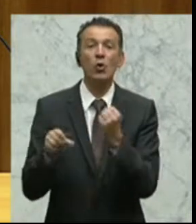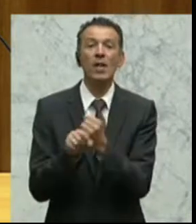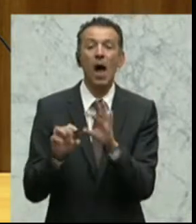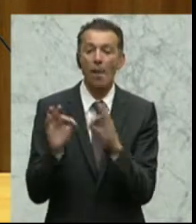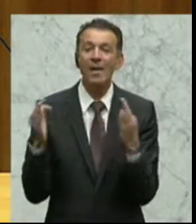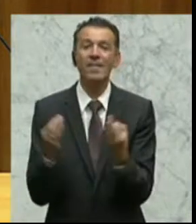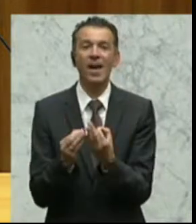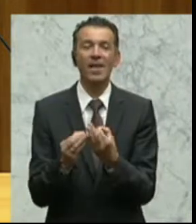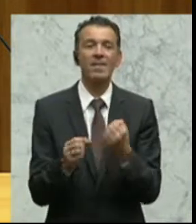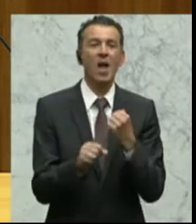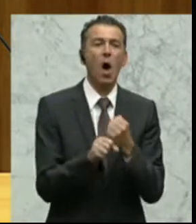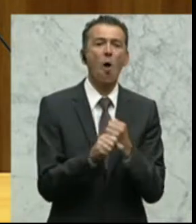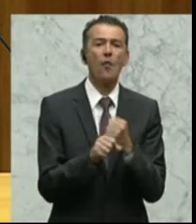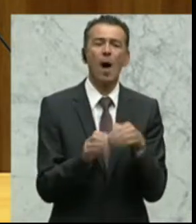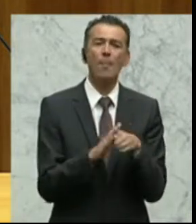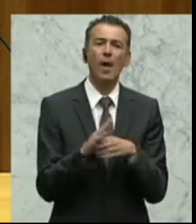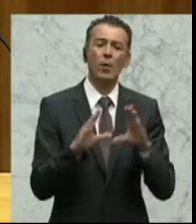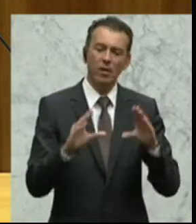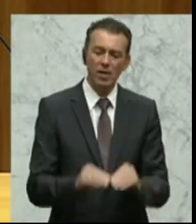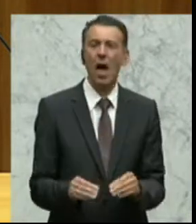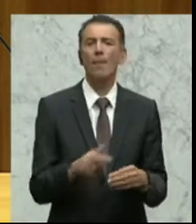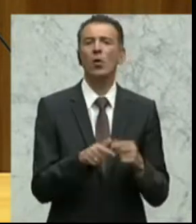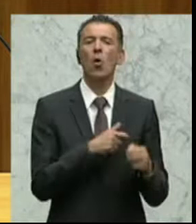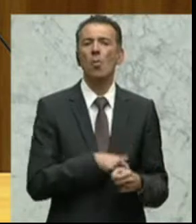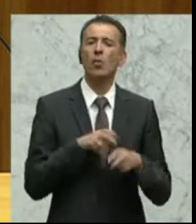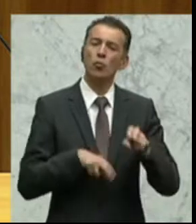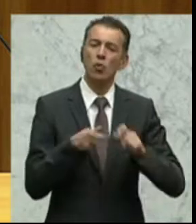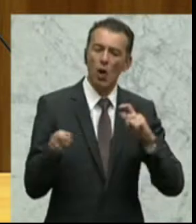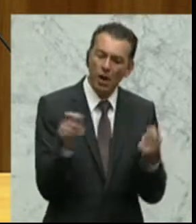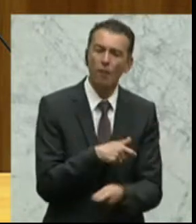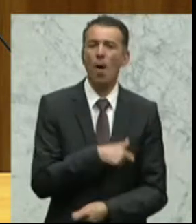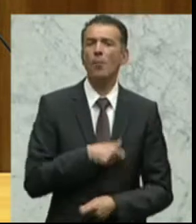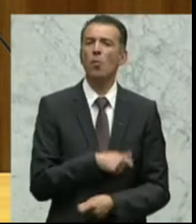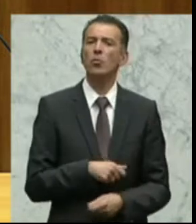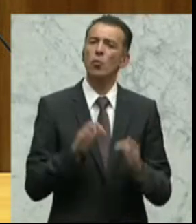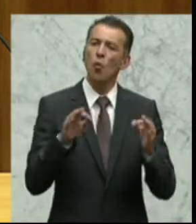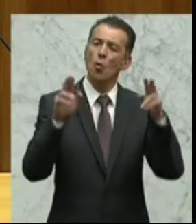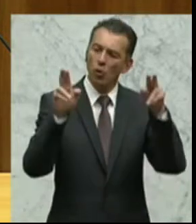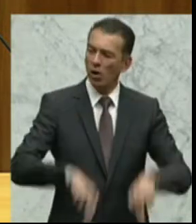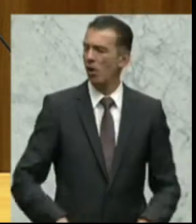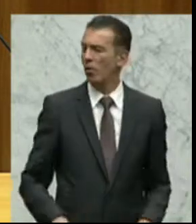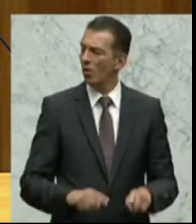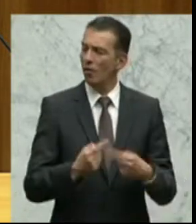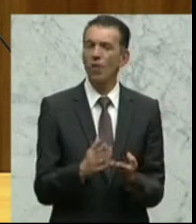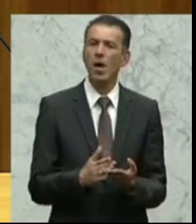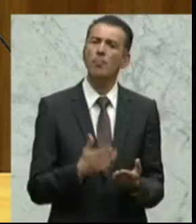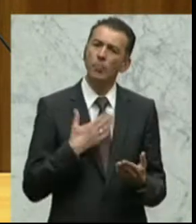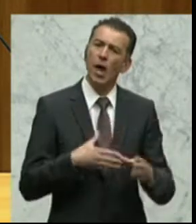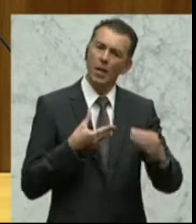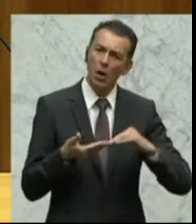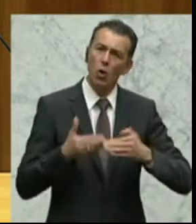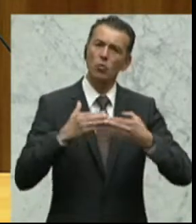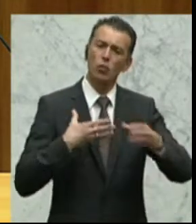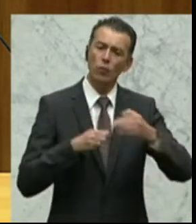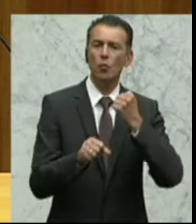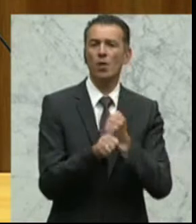Aufgabendiregulierungskommission und eine Steuerreformkommission. Das ist gut, das ist richtig. Wir stehen hier zur Verfügung zur konstruktiven Zusammenarbeit. Aber, und das